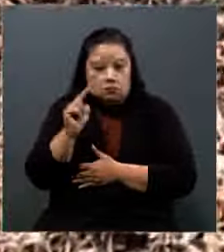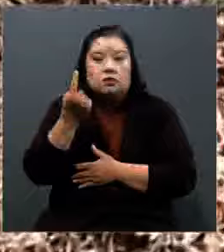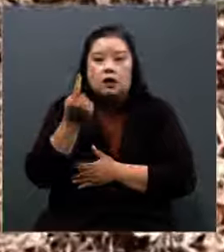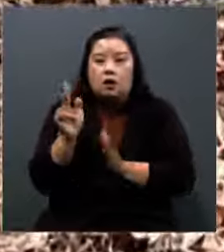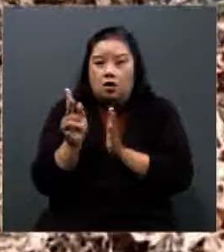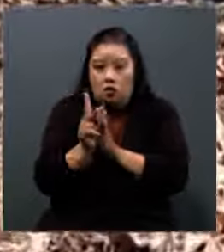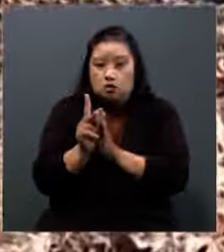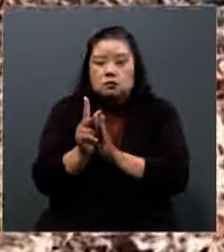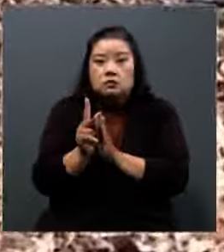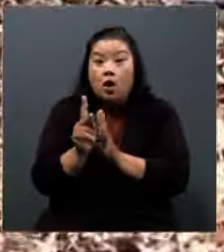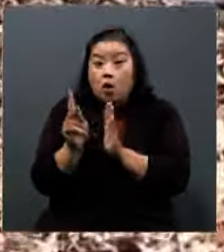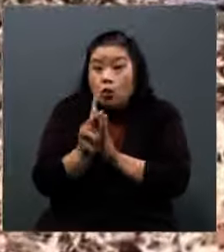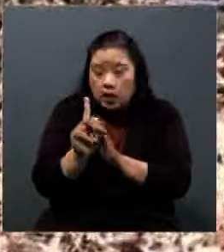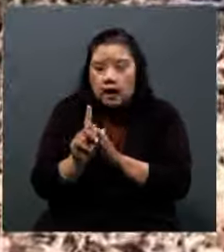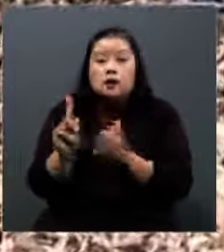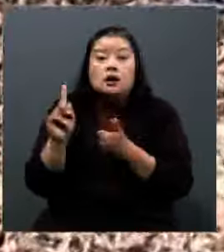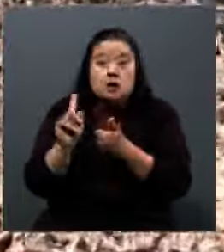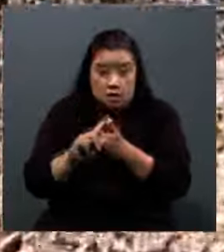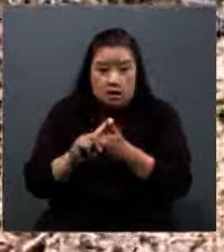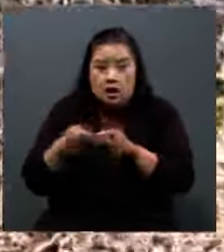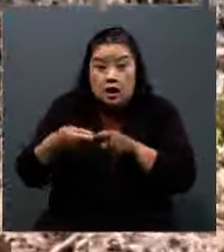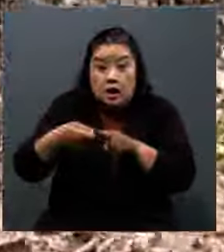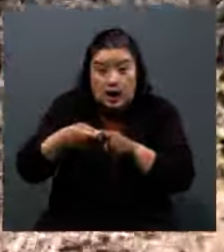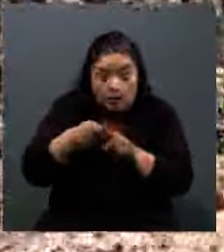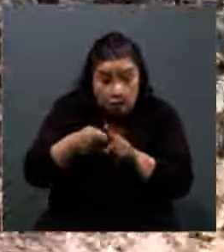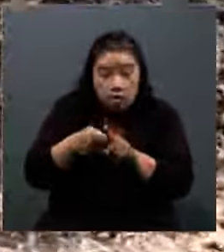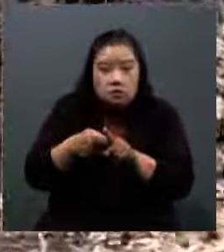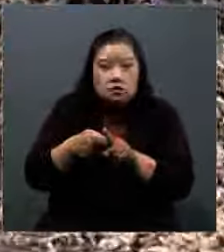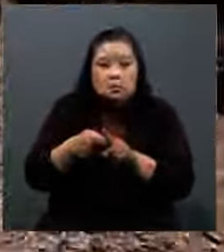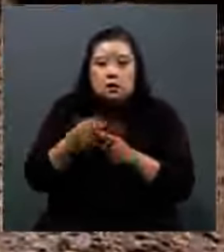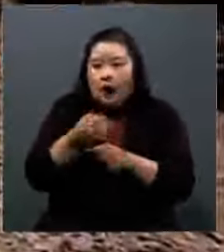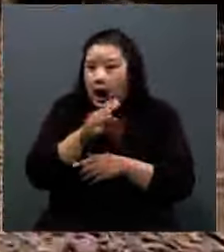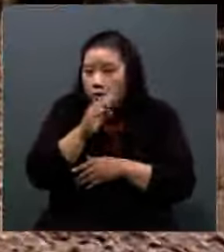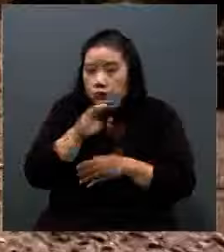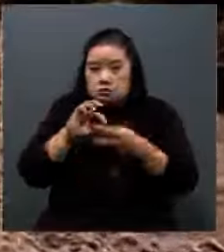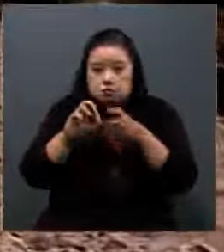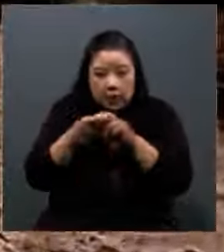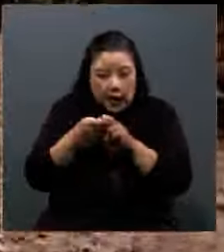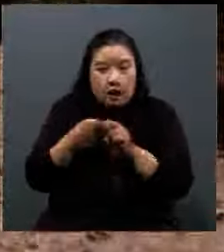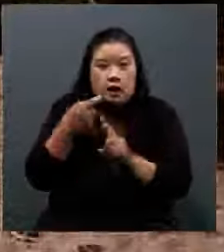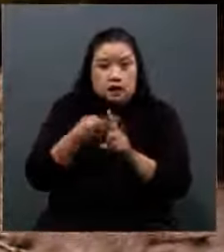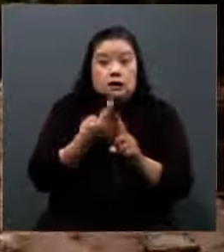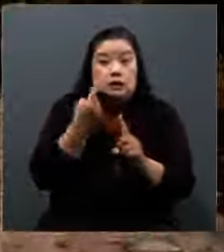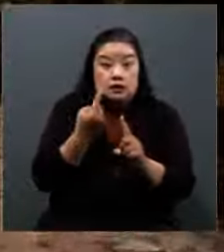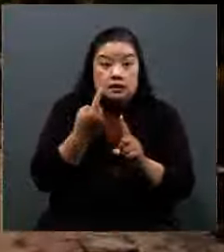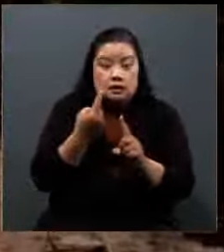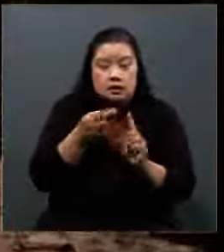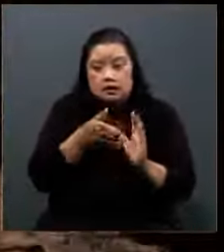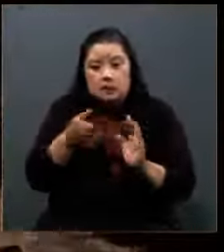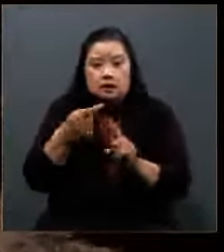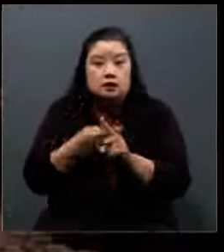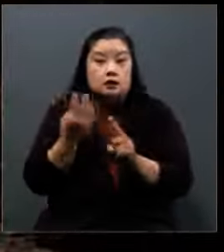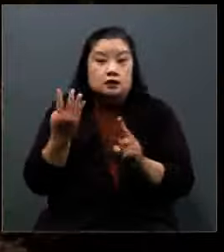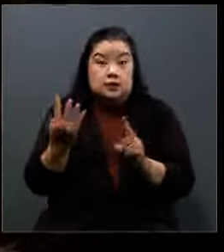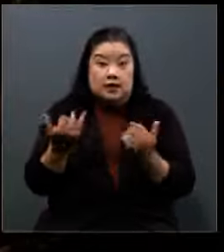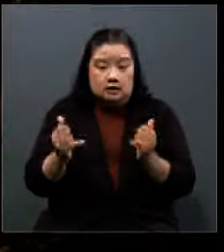เช่นห้ามนำเข้าข้าวโพดจากประเทศเพื่อนบ้านในช่วงไฮซีซันของฝุ่นก็คือตอนตั้งแต่มกราคมไปจนถึงเมษายนอันนี้ถ้